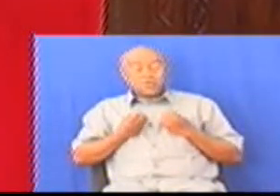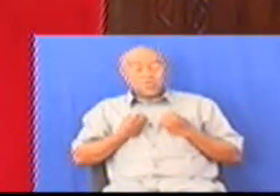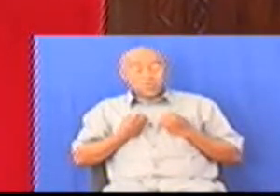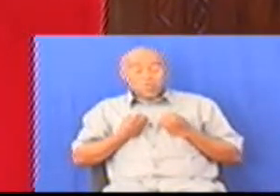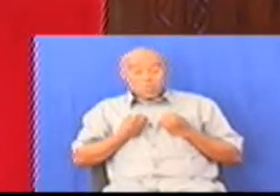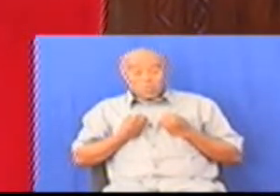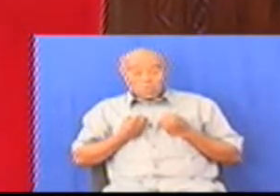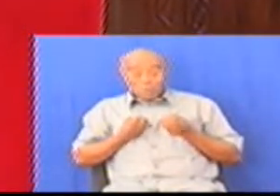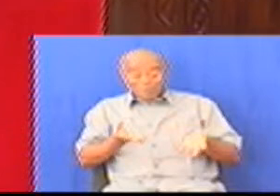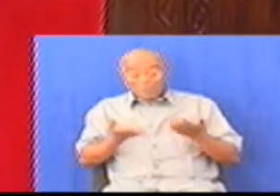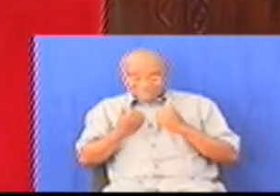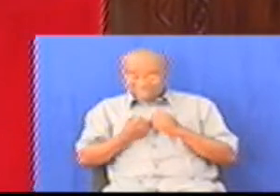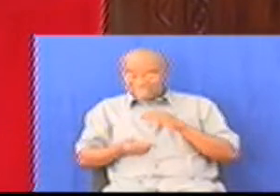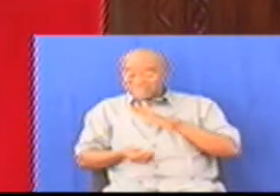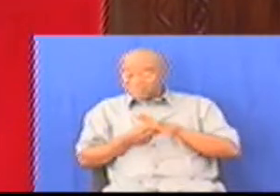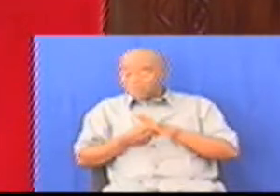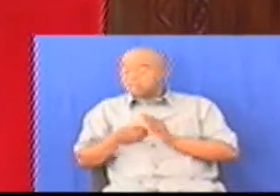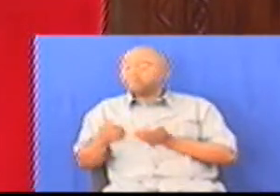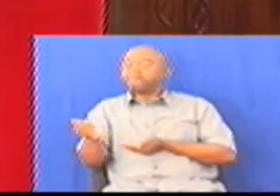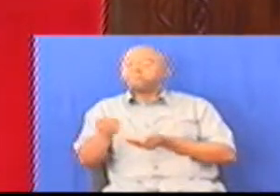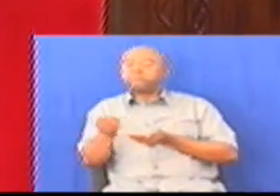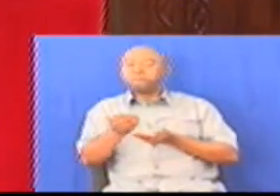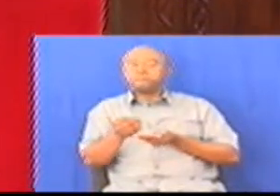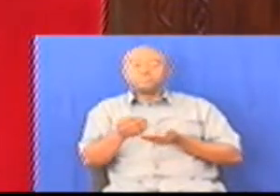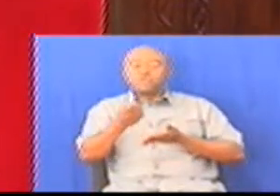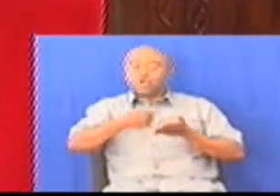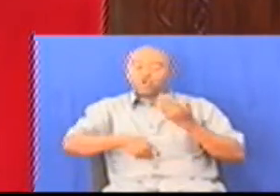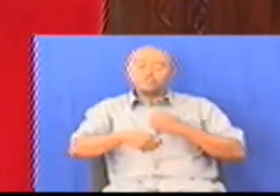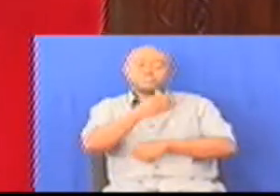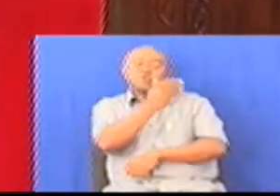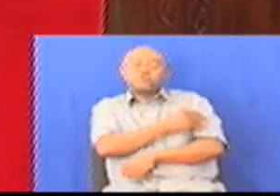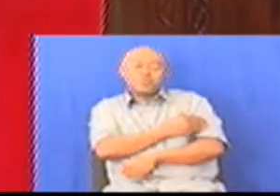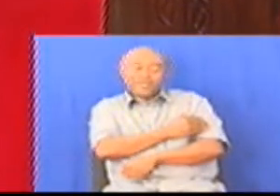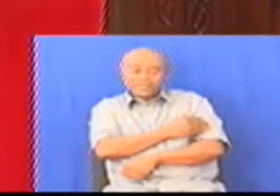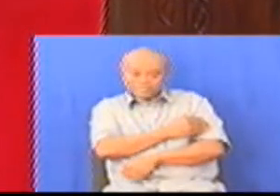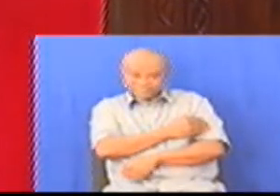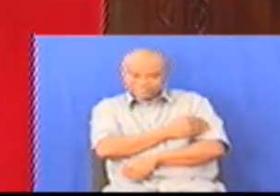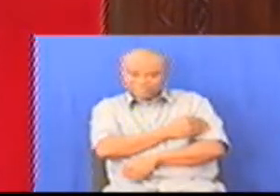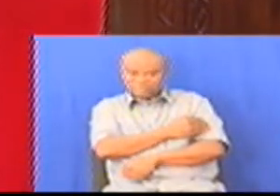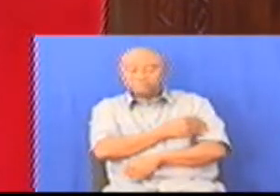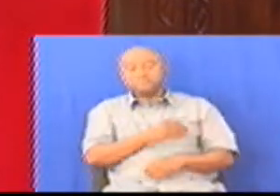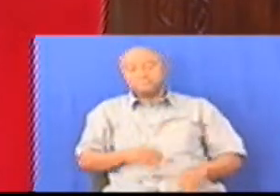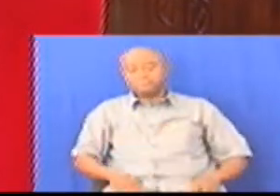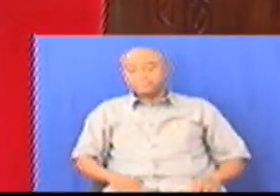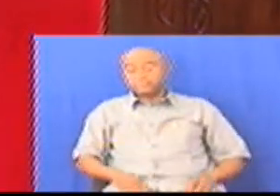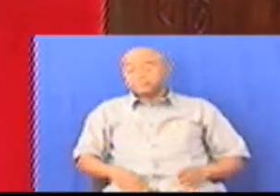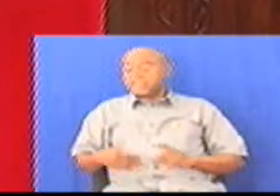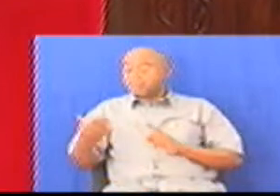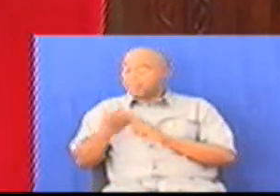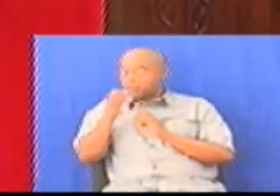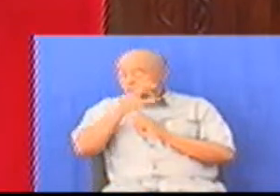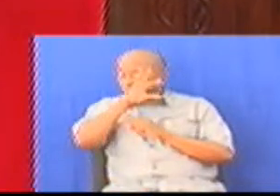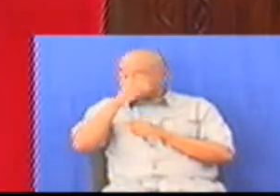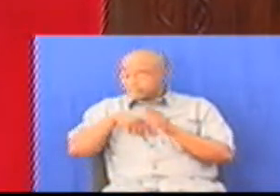yanayohusu serikali za mitaa kukusanya tozo za huduma au service levy ya 0.3%. ya mapato ghafi kwenye sekta ya mawasiliano kwa